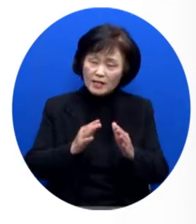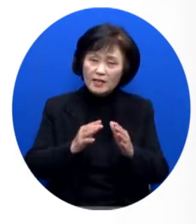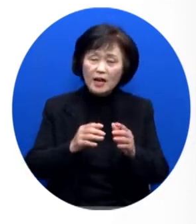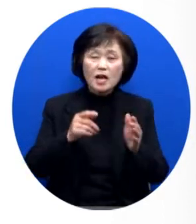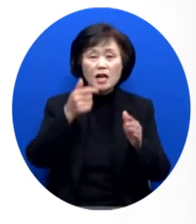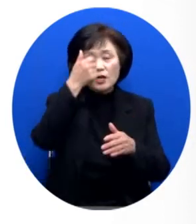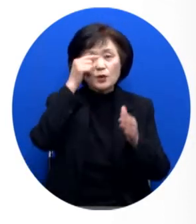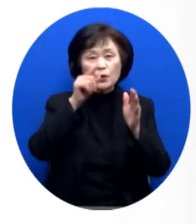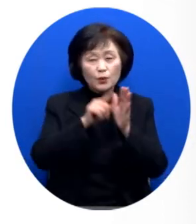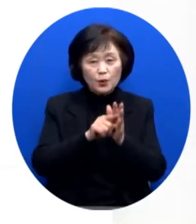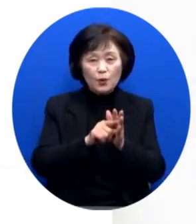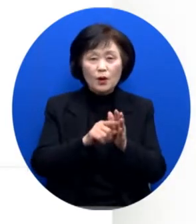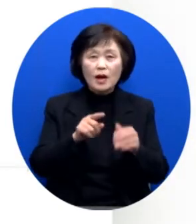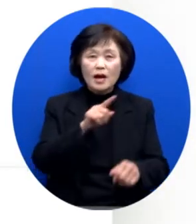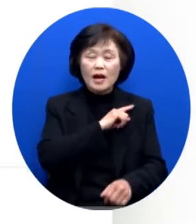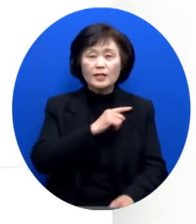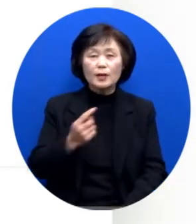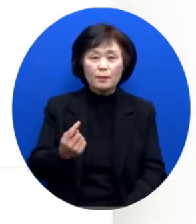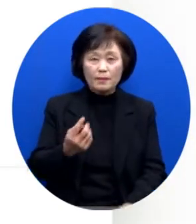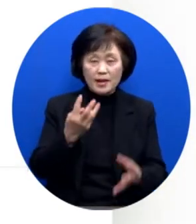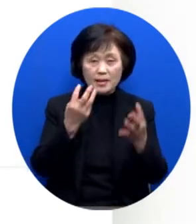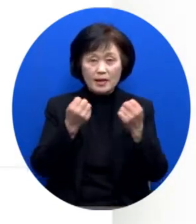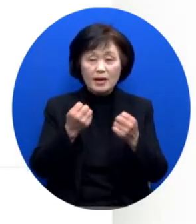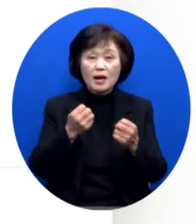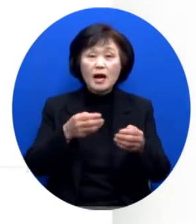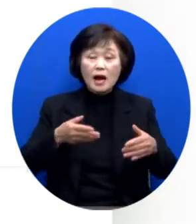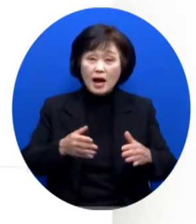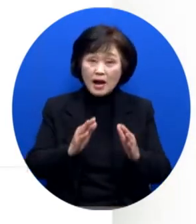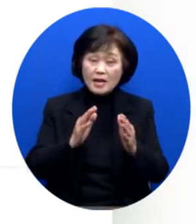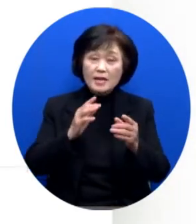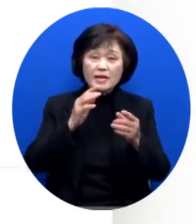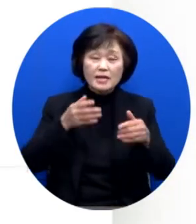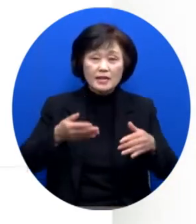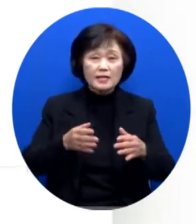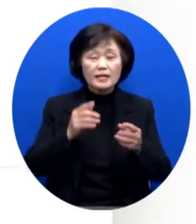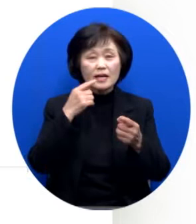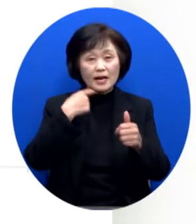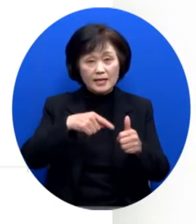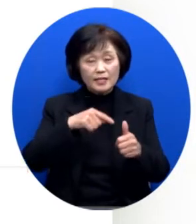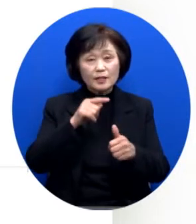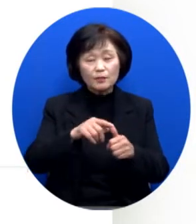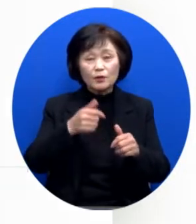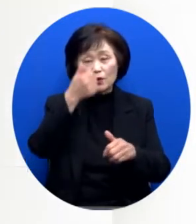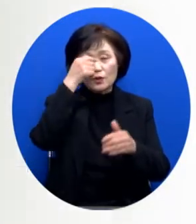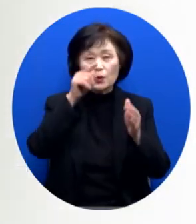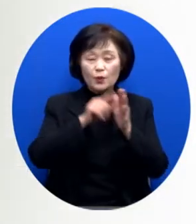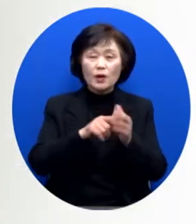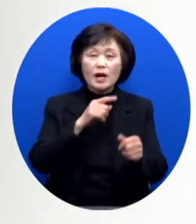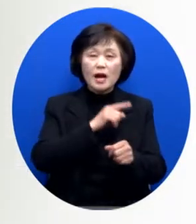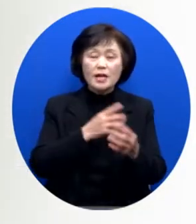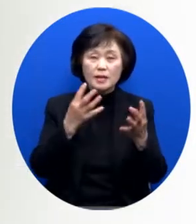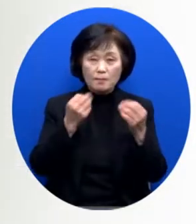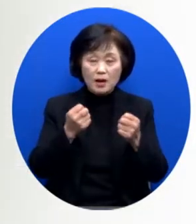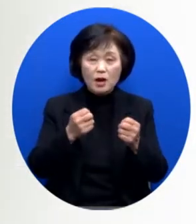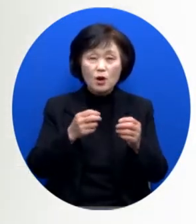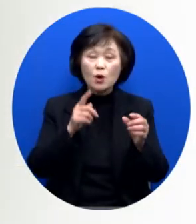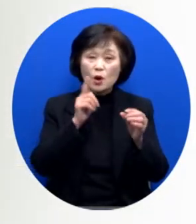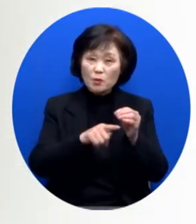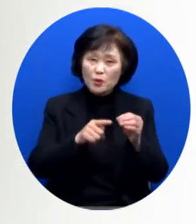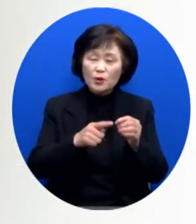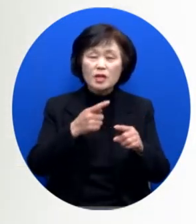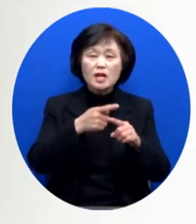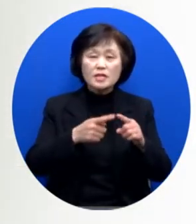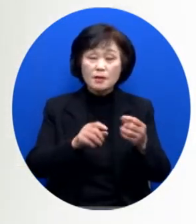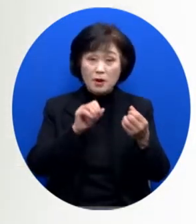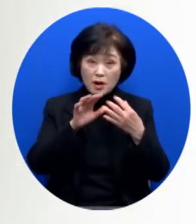65%로 월등히 높았습니다. 출산에 대한 가르침도 개신교가 가장 높았으며 불교는 절반의